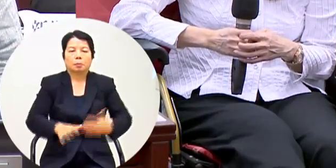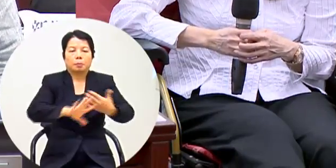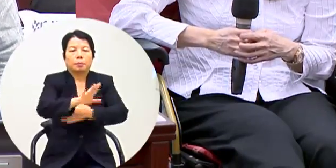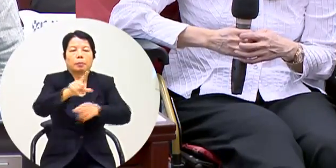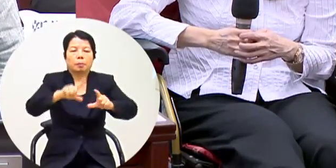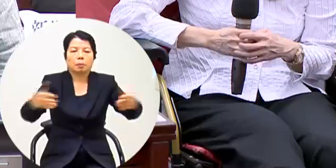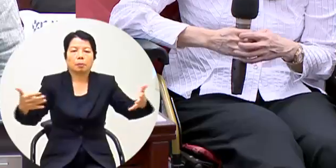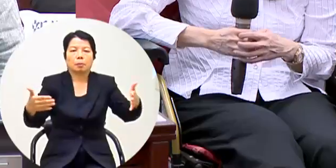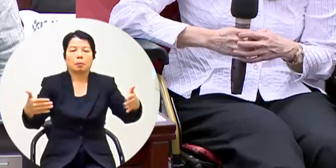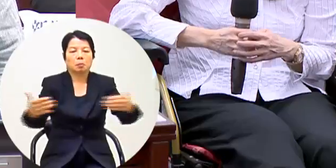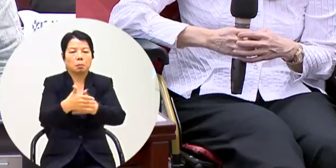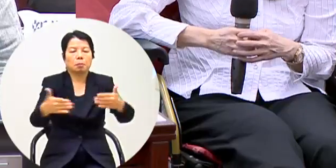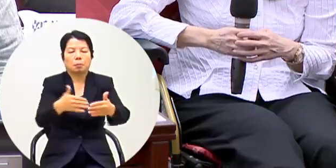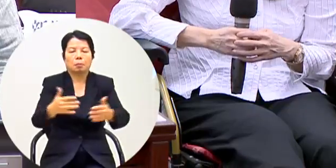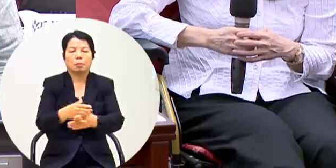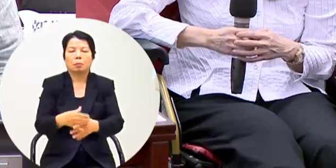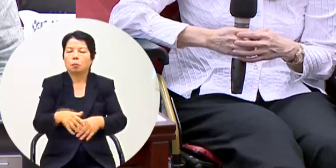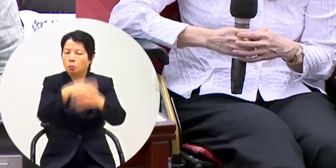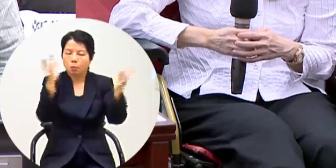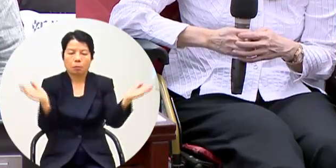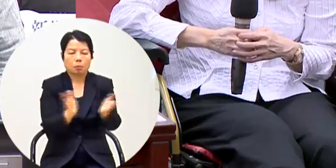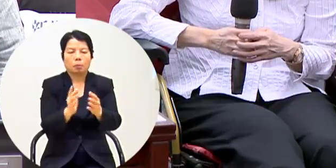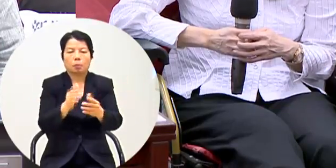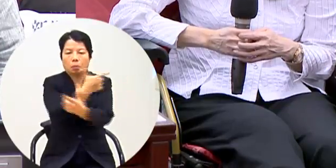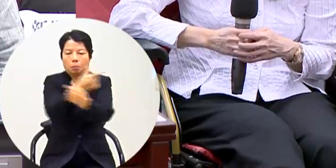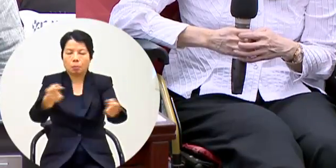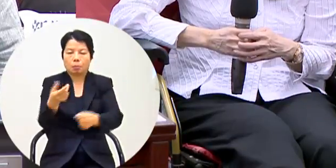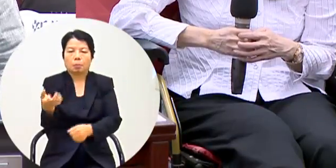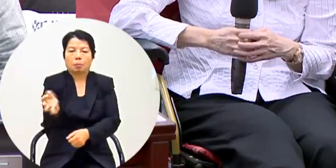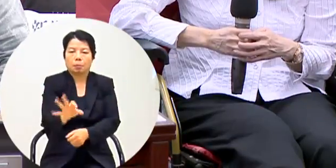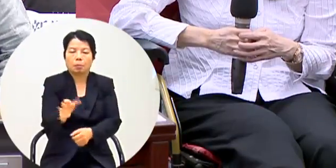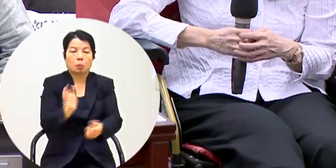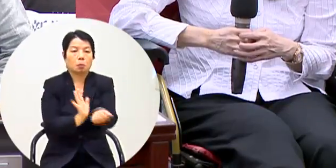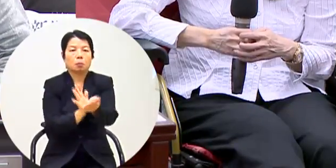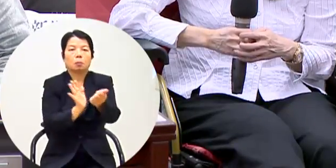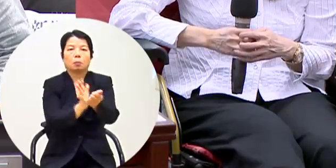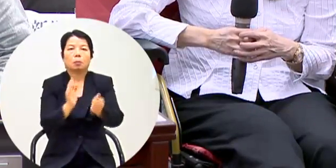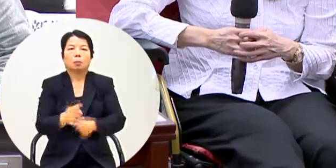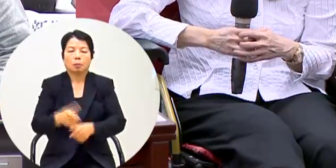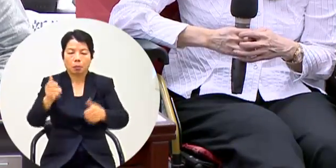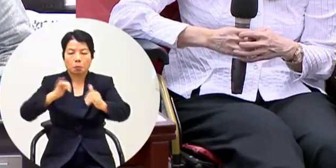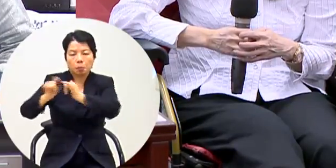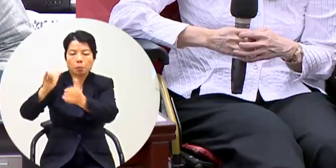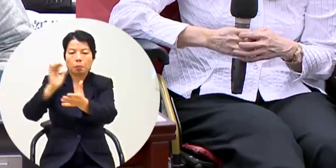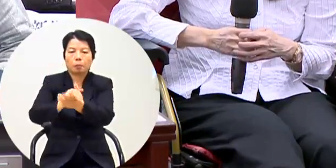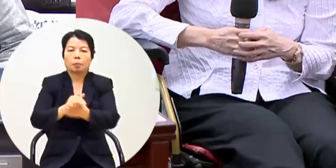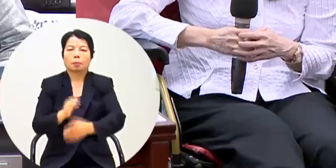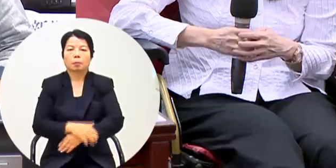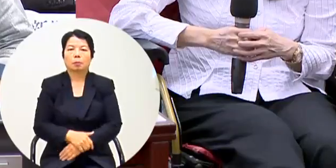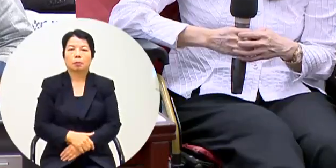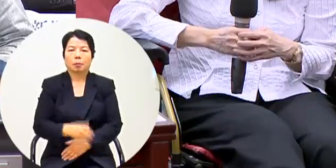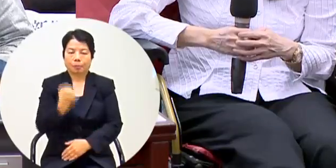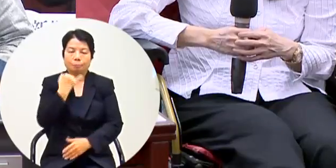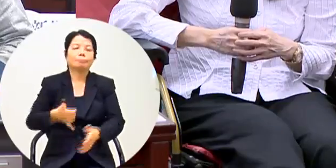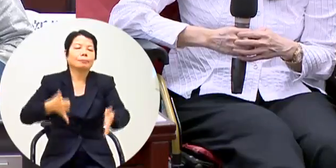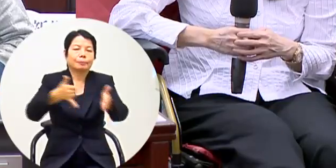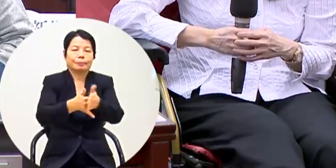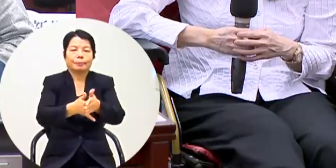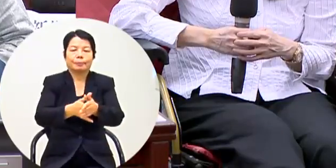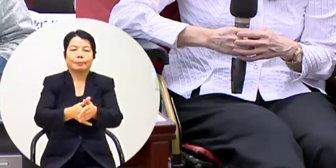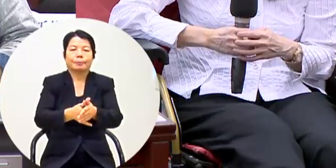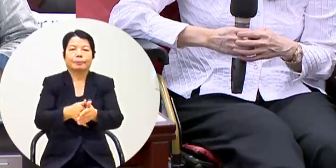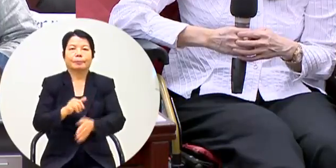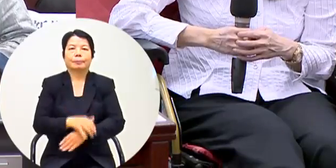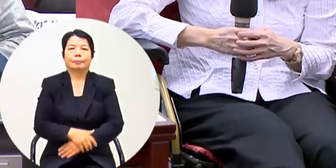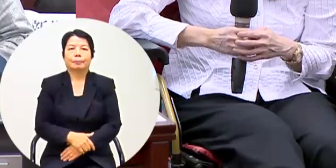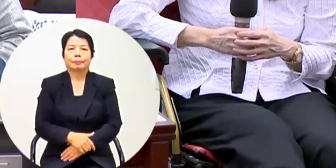这个部分就是鼓励我们所有的市民朋友啊，能够搭乘大众运输。啊，第二个部